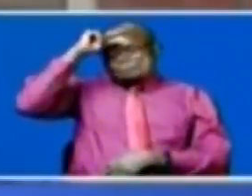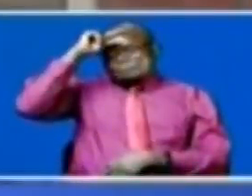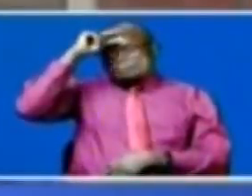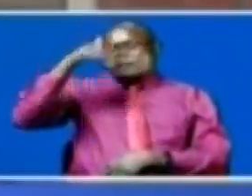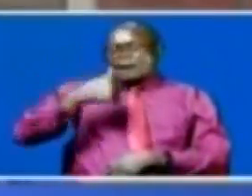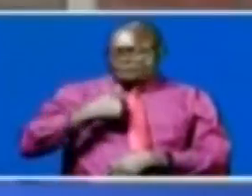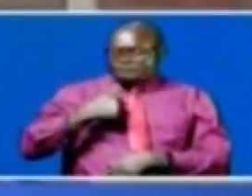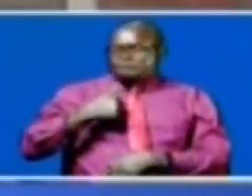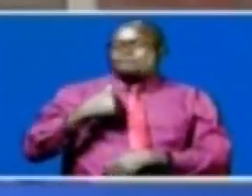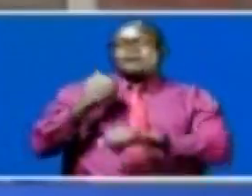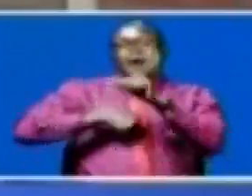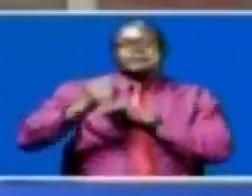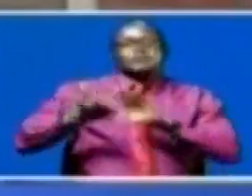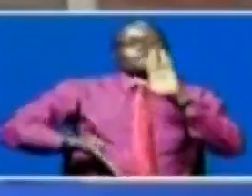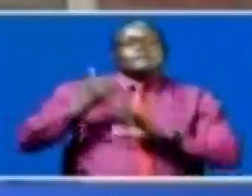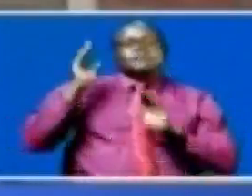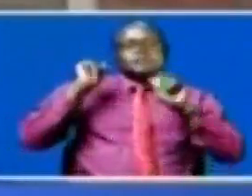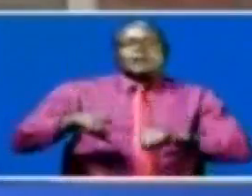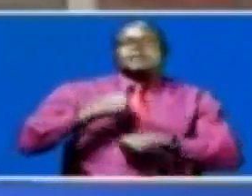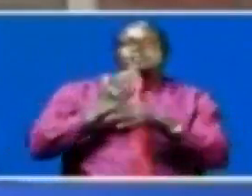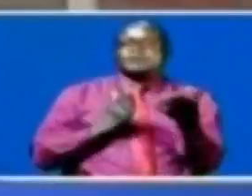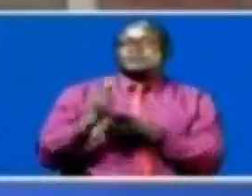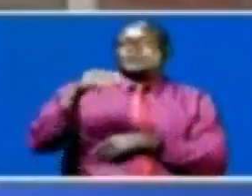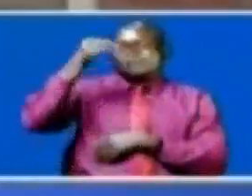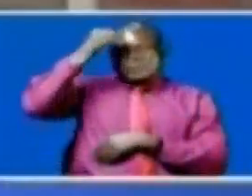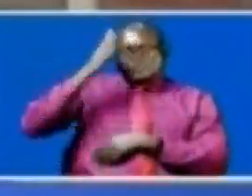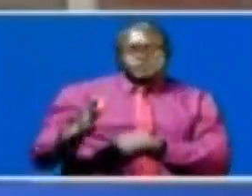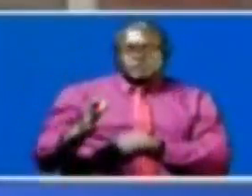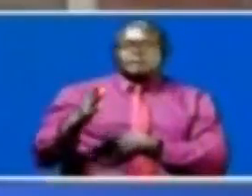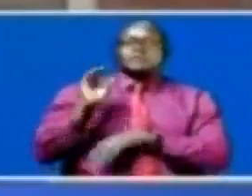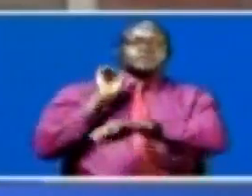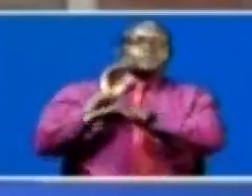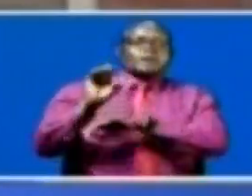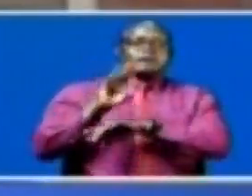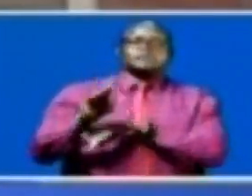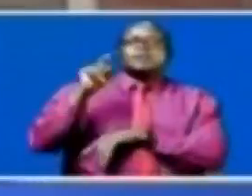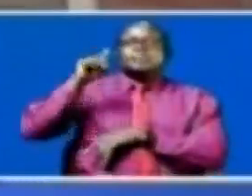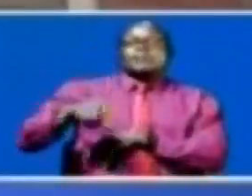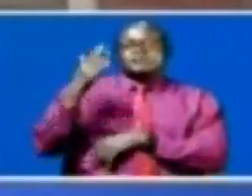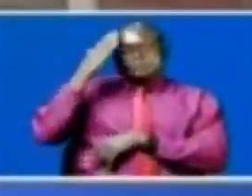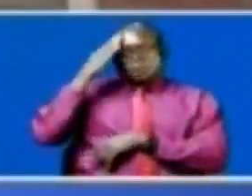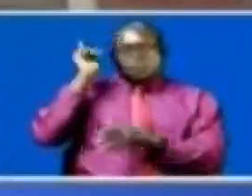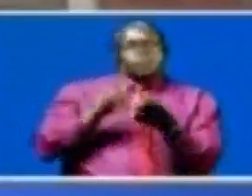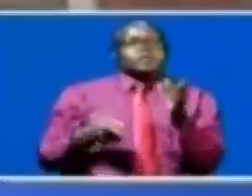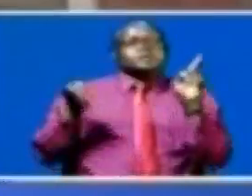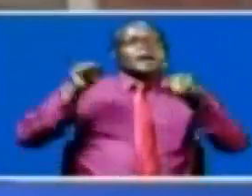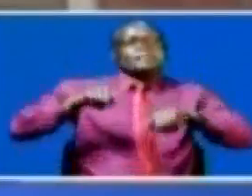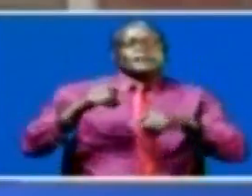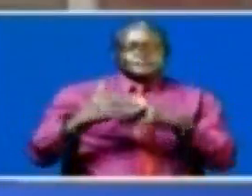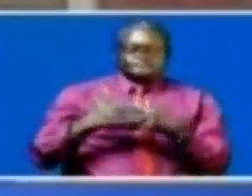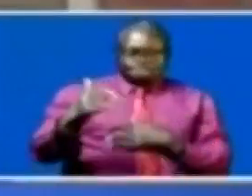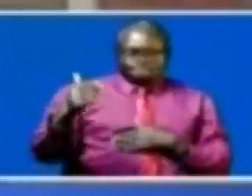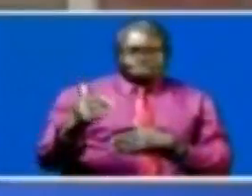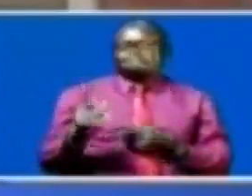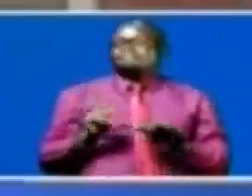mikakati ya haraka ili wao wanafunzi waweze kukalishwa na kupatia guidance and counseling wajue kwamba nini imefanyika na